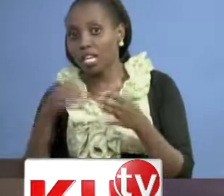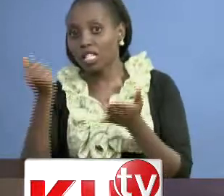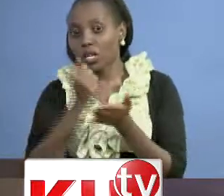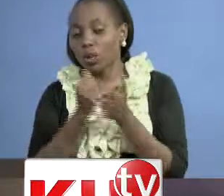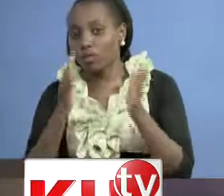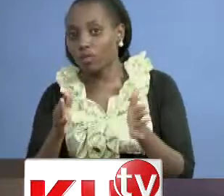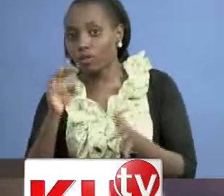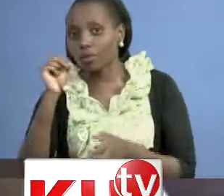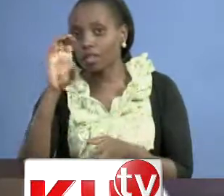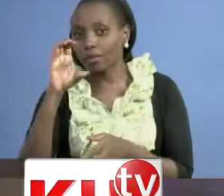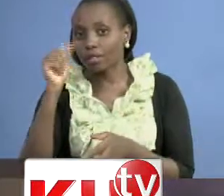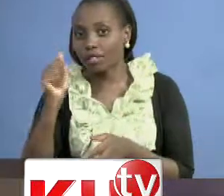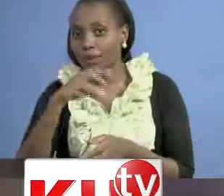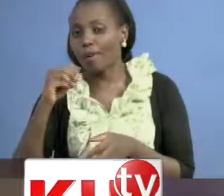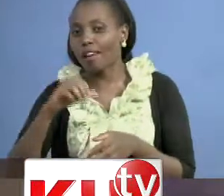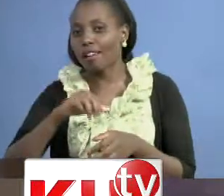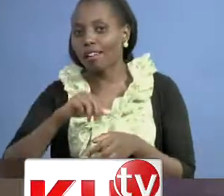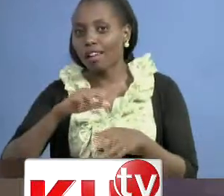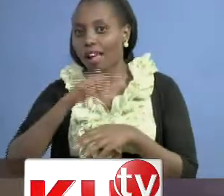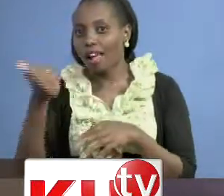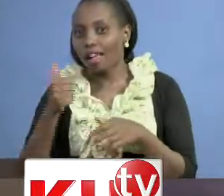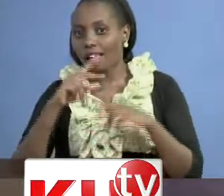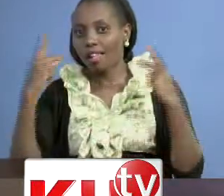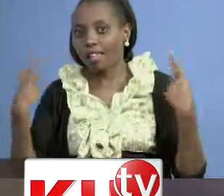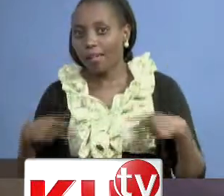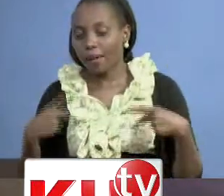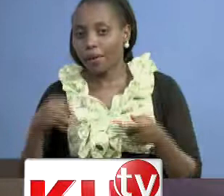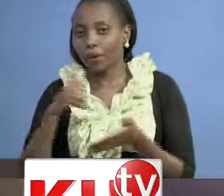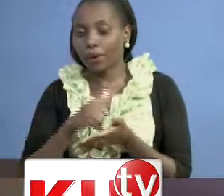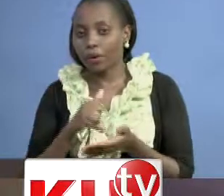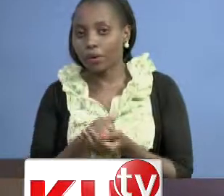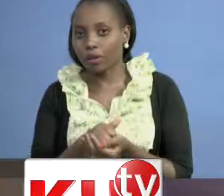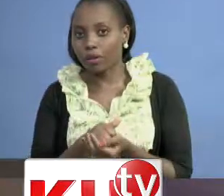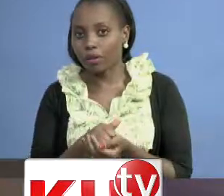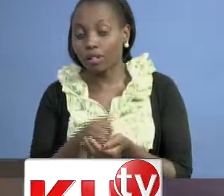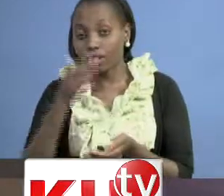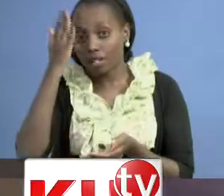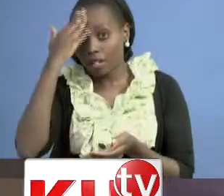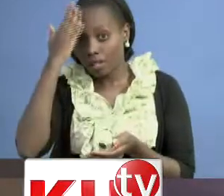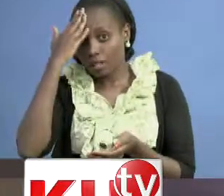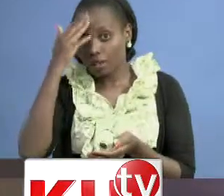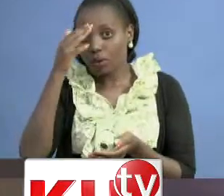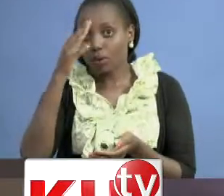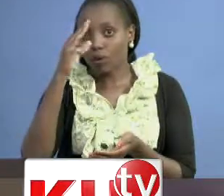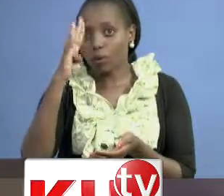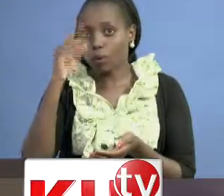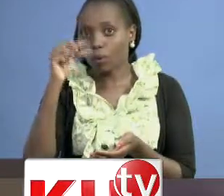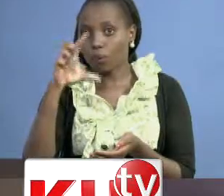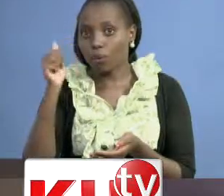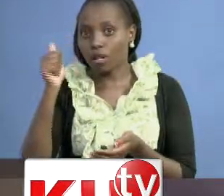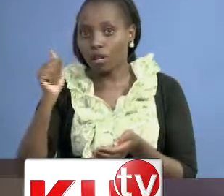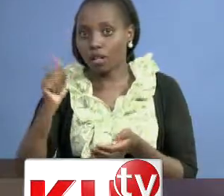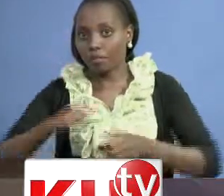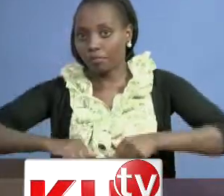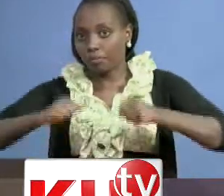ANC MCS, plus everybody on board, they recognize Barack Muluka as the Secretary